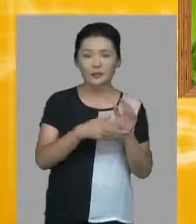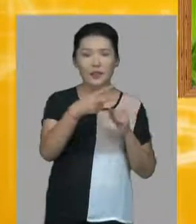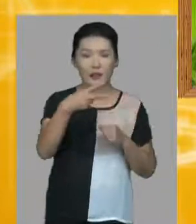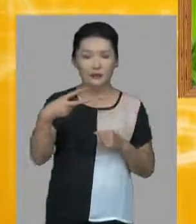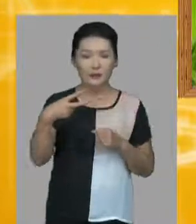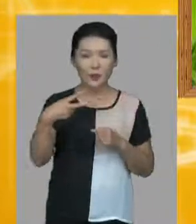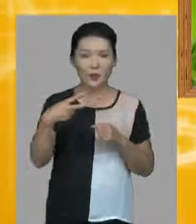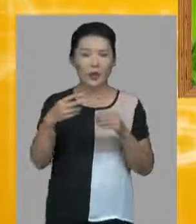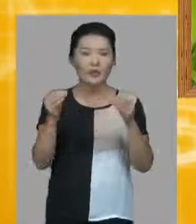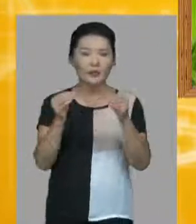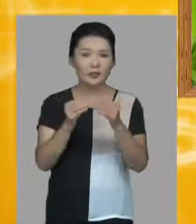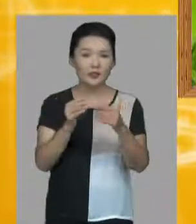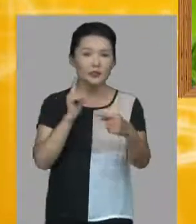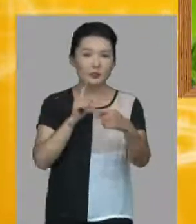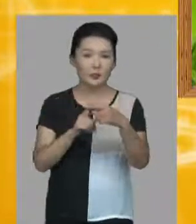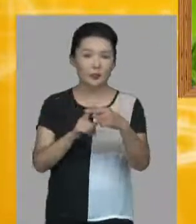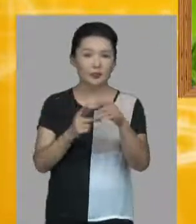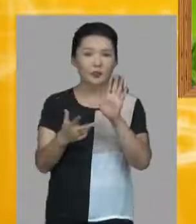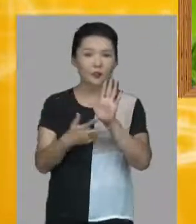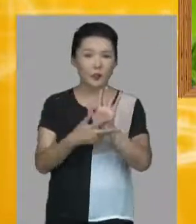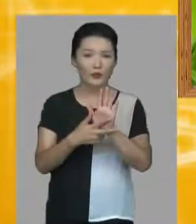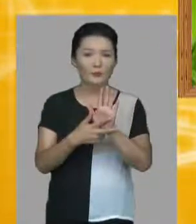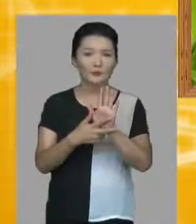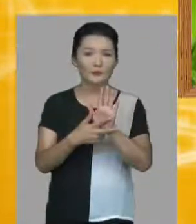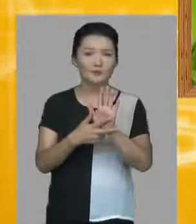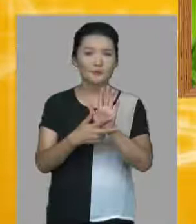равно 10 плюс